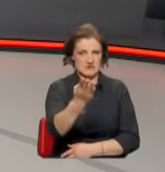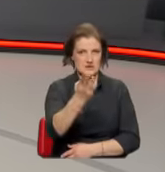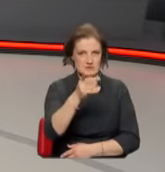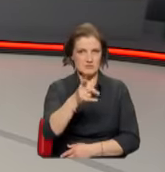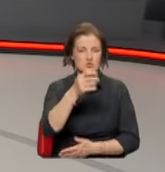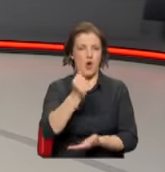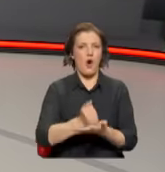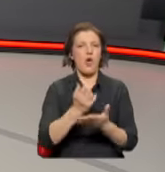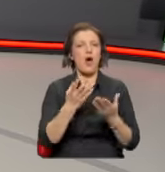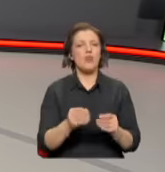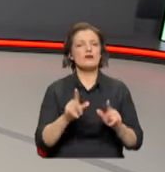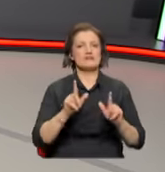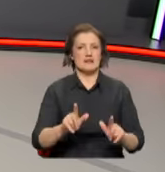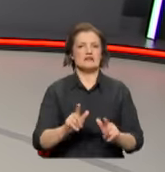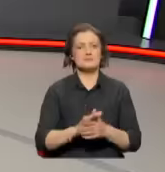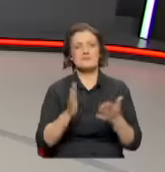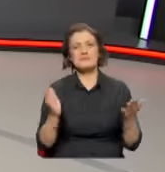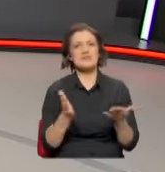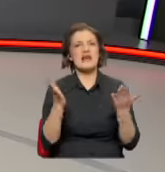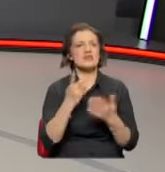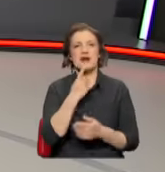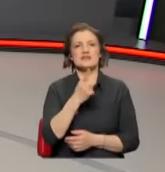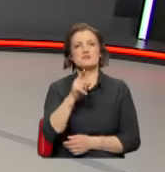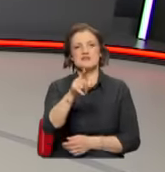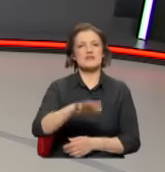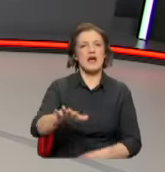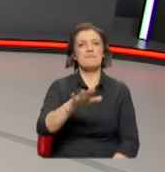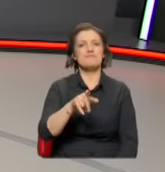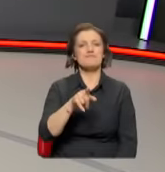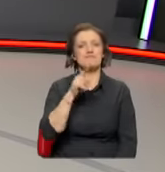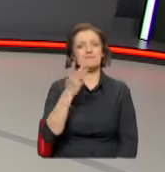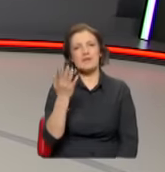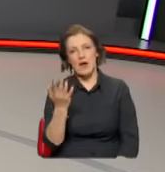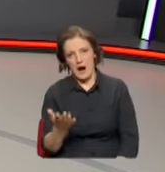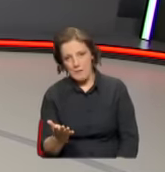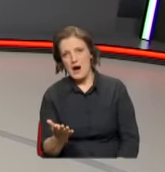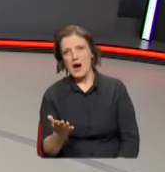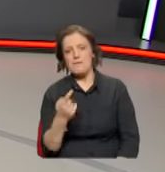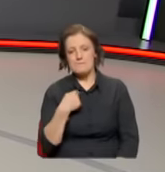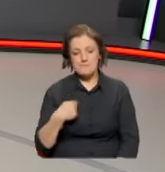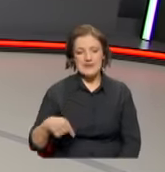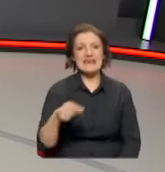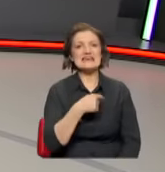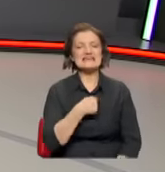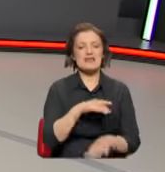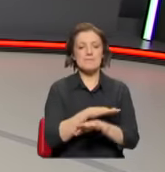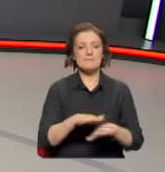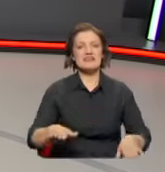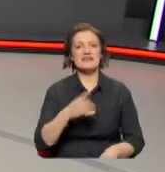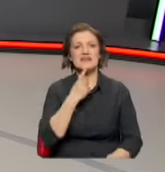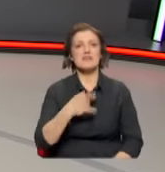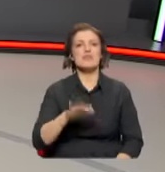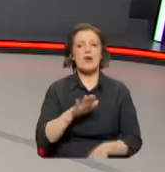teyit edilmesi. Ne kadar dedim size. Fakat biz bitti demeden bitmez.